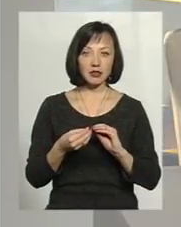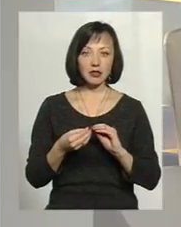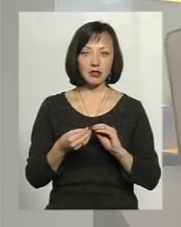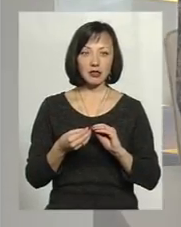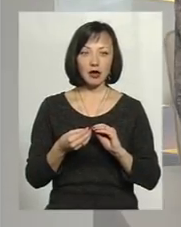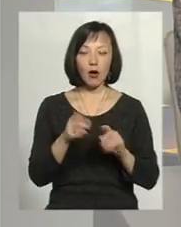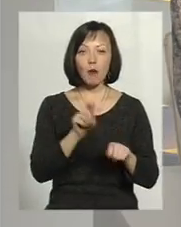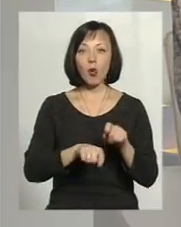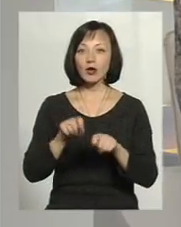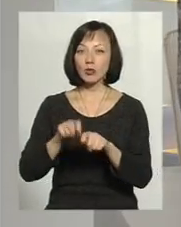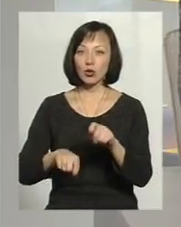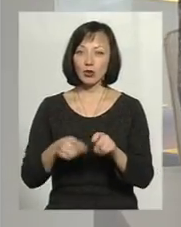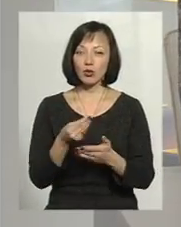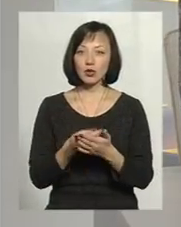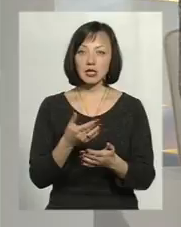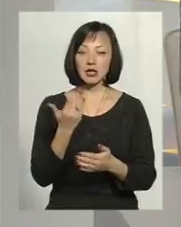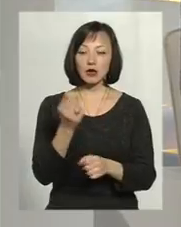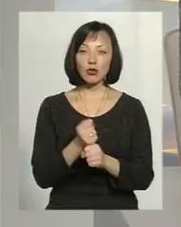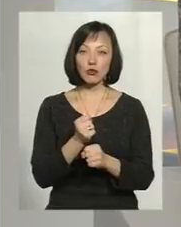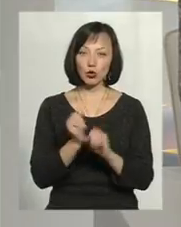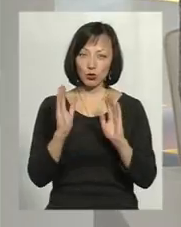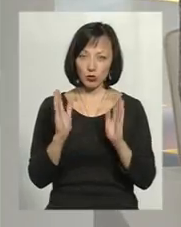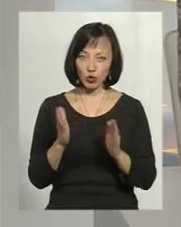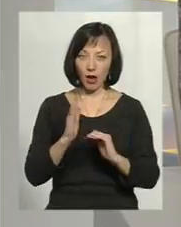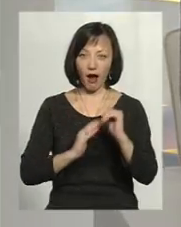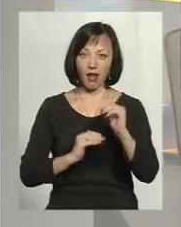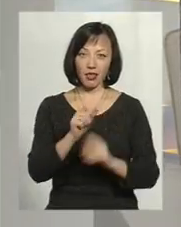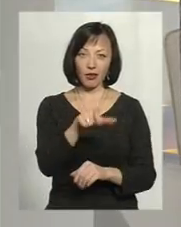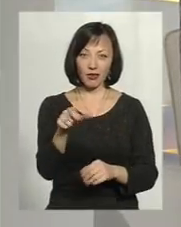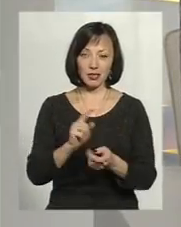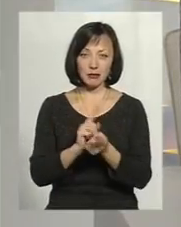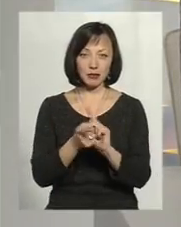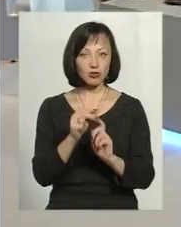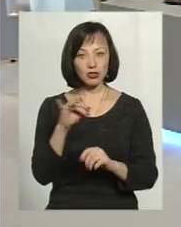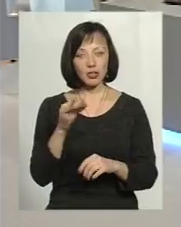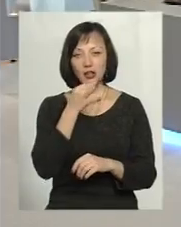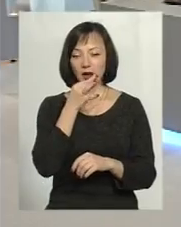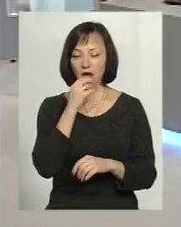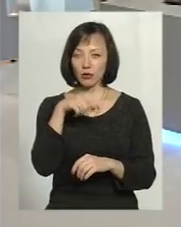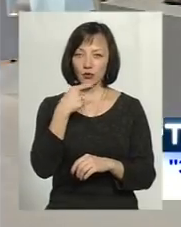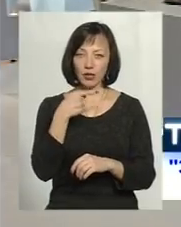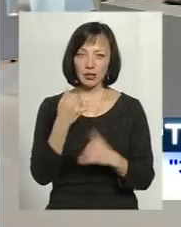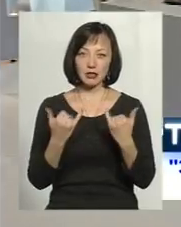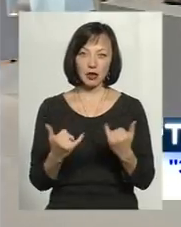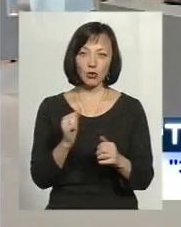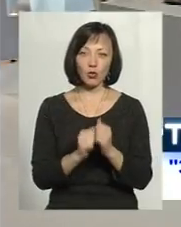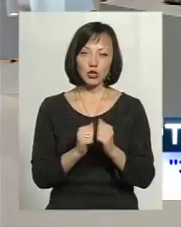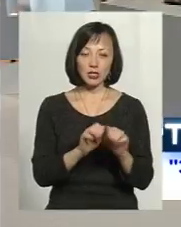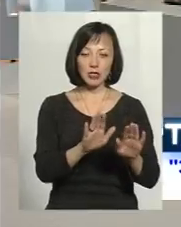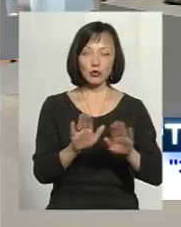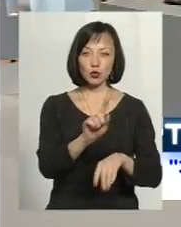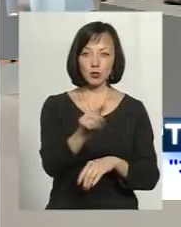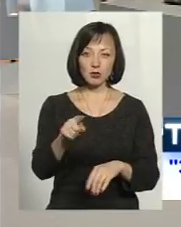того моніторингу, оцінки їхньої роботи, будуть кадрові зміни чи ні? Ну, зараз рано про це говорити. Наразі кожен з